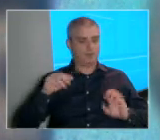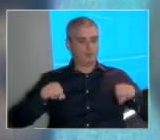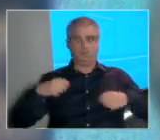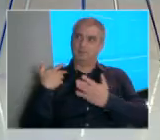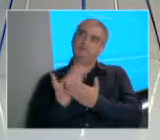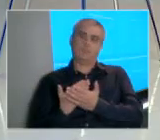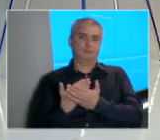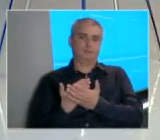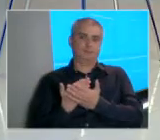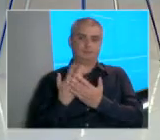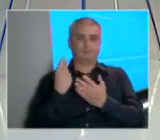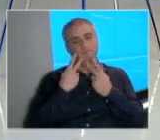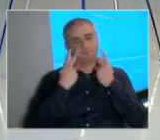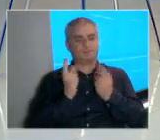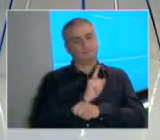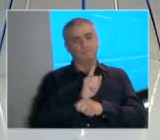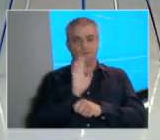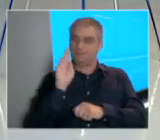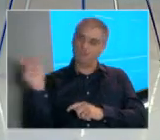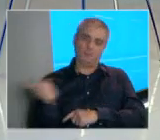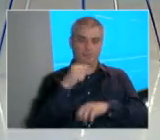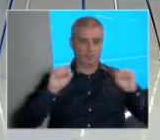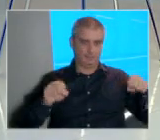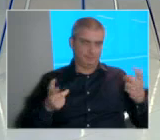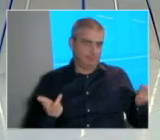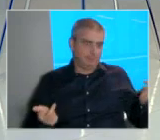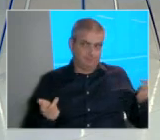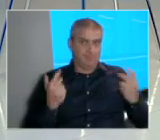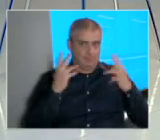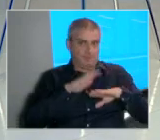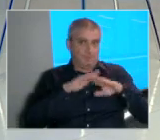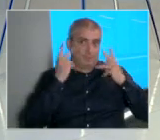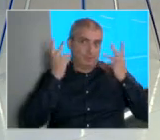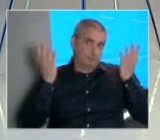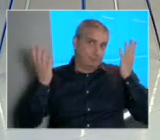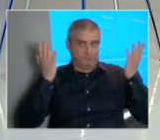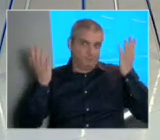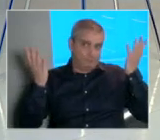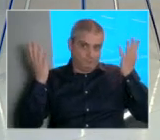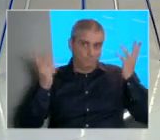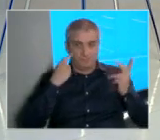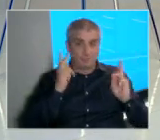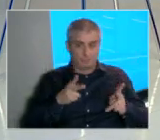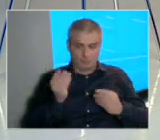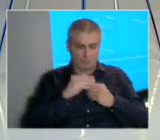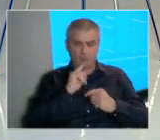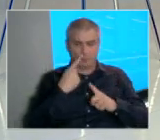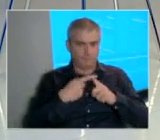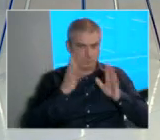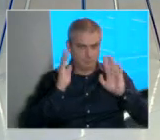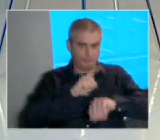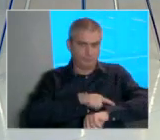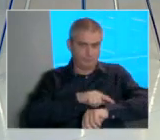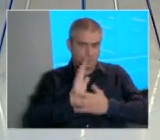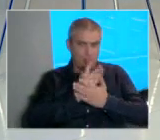שככה מציעים כאיזשהו פתרון ביניים לנתניהו אצל הנשיאות, למרות שזה תפקיד הכי חשוב, אז נראה בכלל אם זה אופציה, אגב, זה עוד שנה וחצי, יש עוד זמן עד